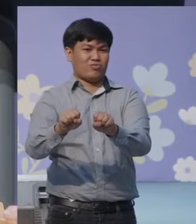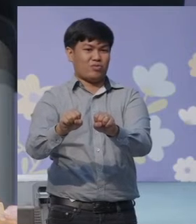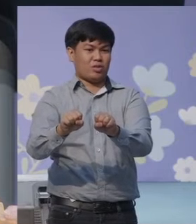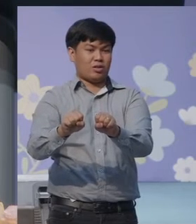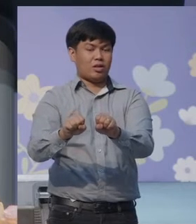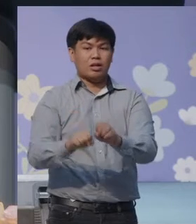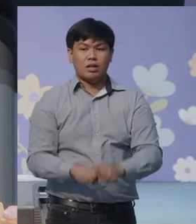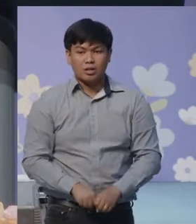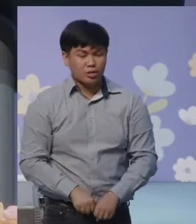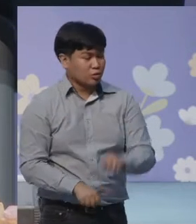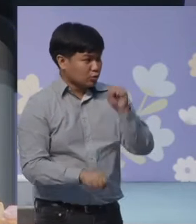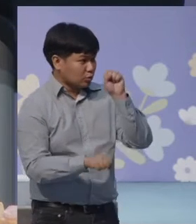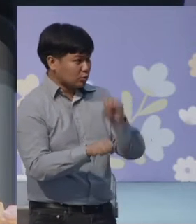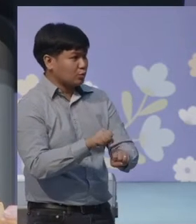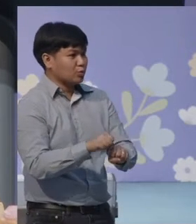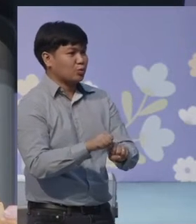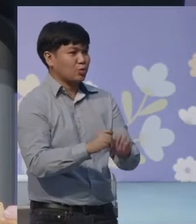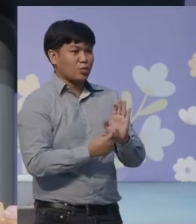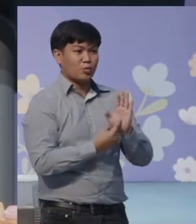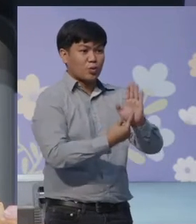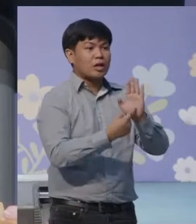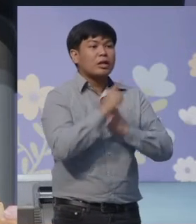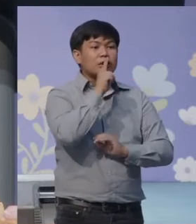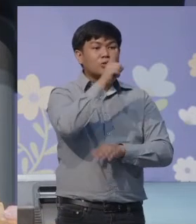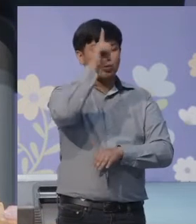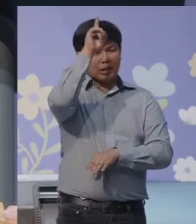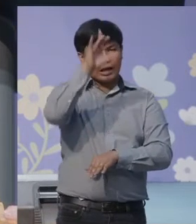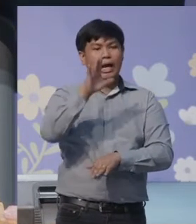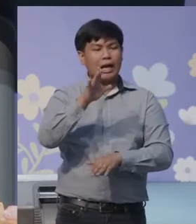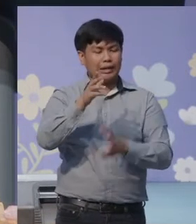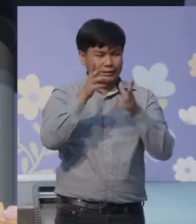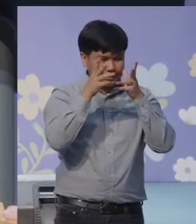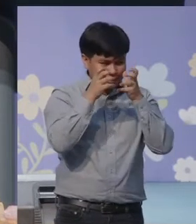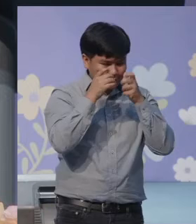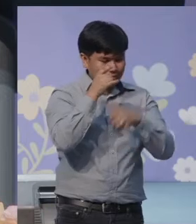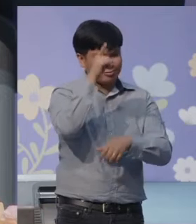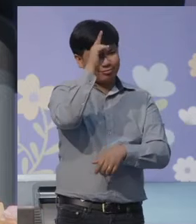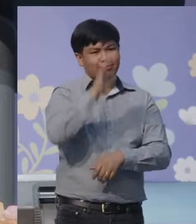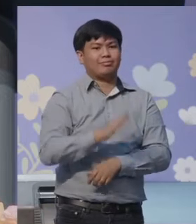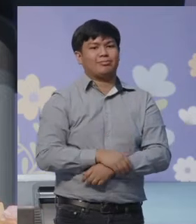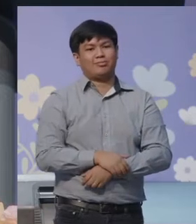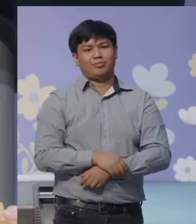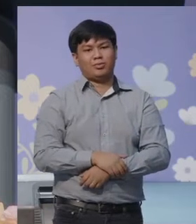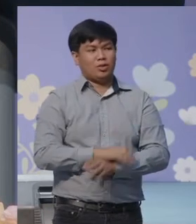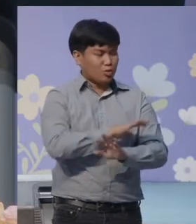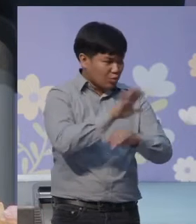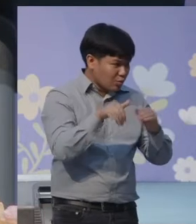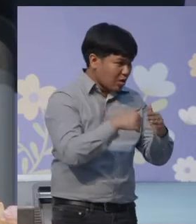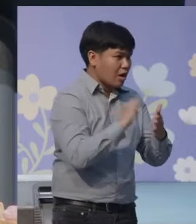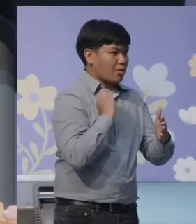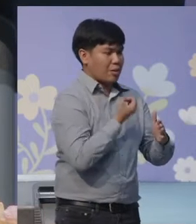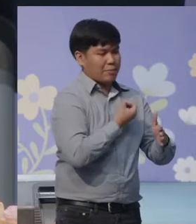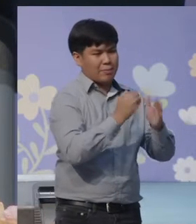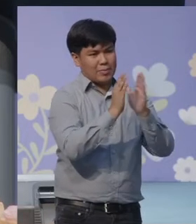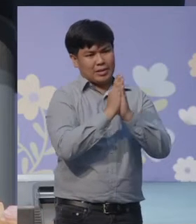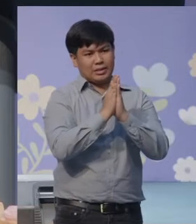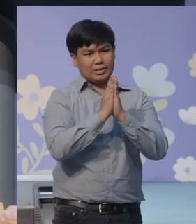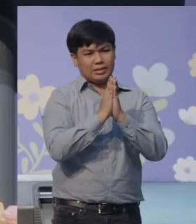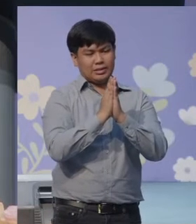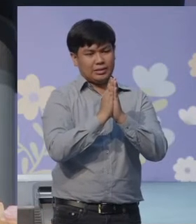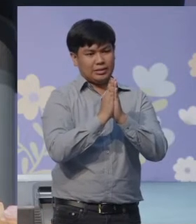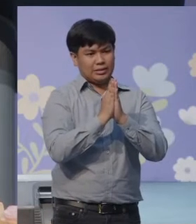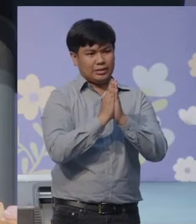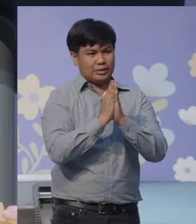Mga kaibigan, mga kapatid, tunay na nakikinig ang Panginoon sa ating mga panalangin